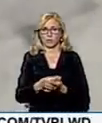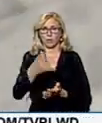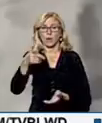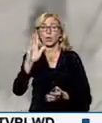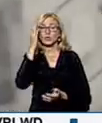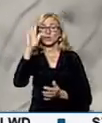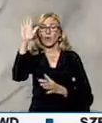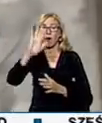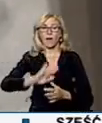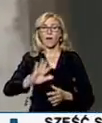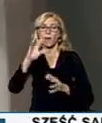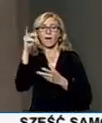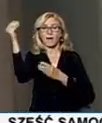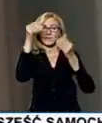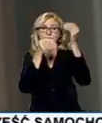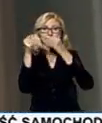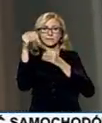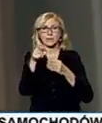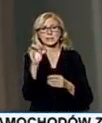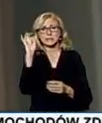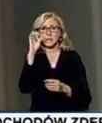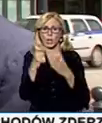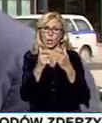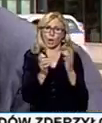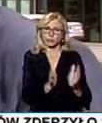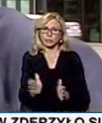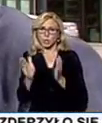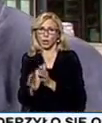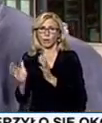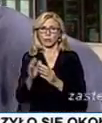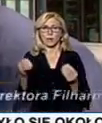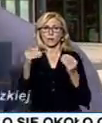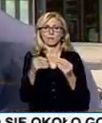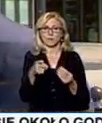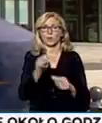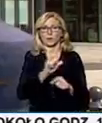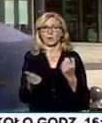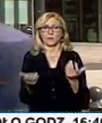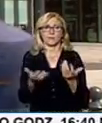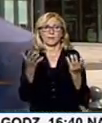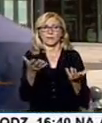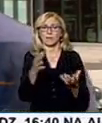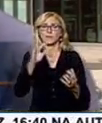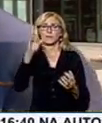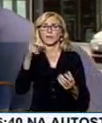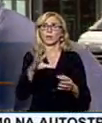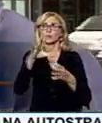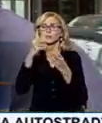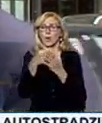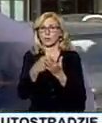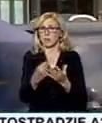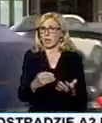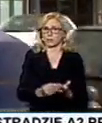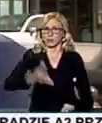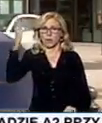ozdobne są szybami w specjalny sposób przygotowywanymi i one robią tę wysoką sumę. Jedna taka szyba